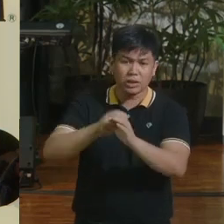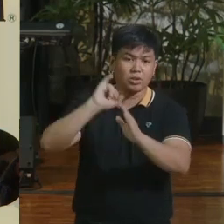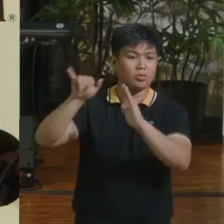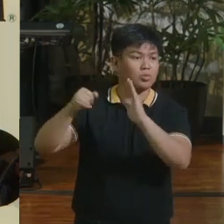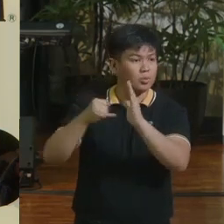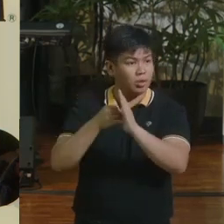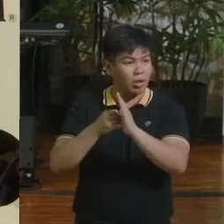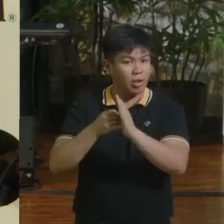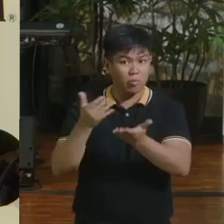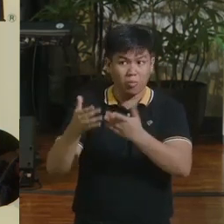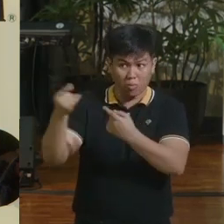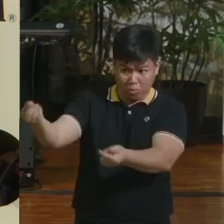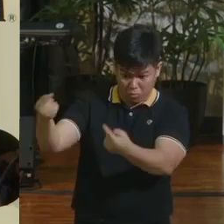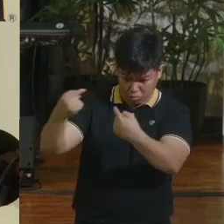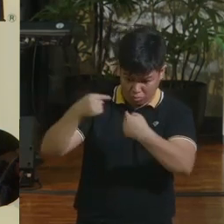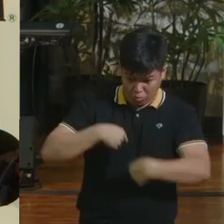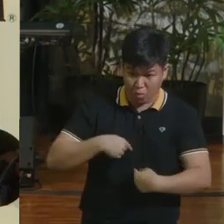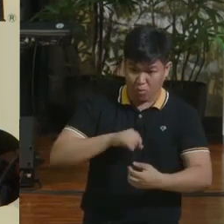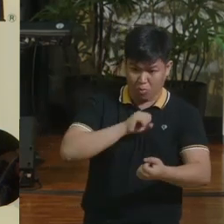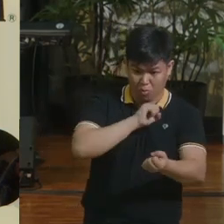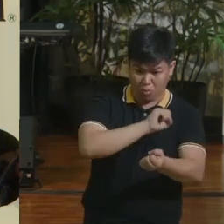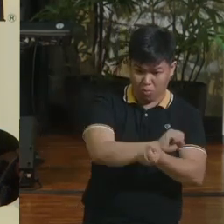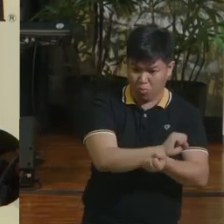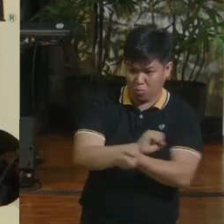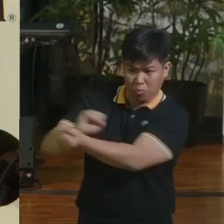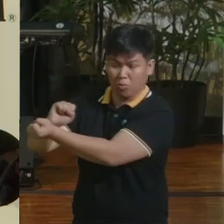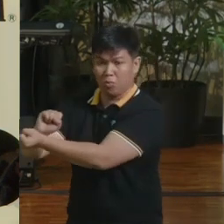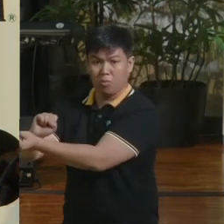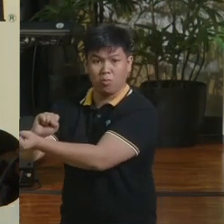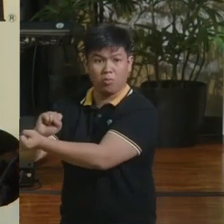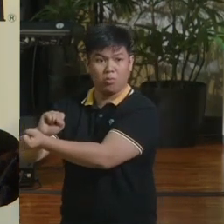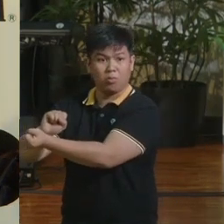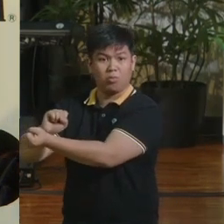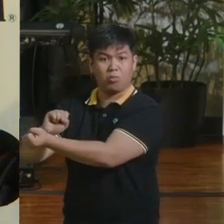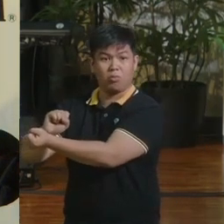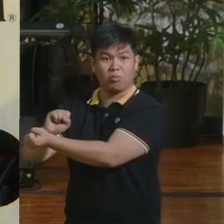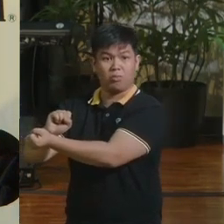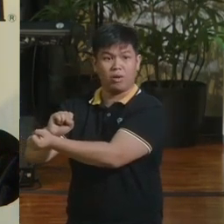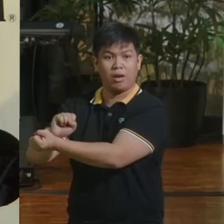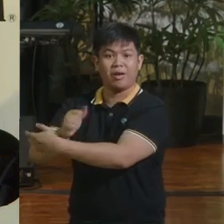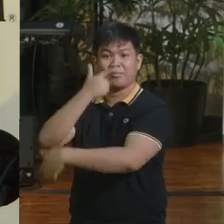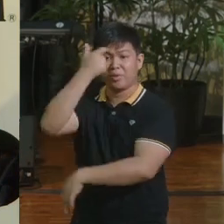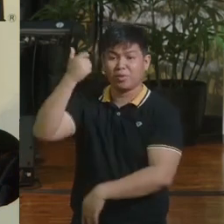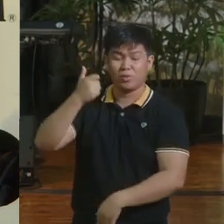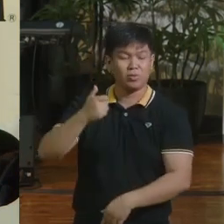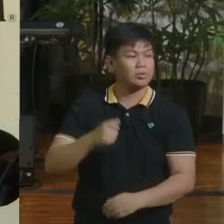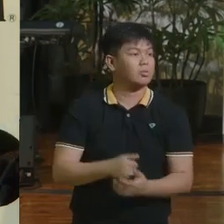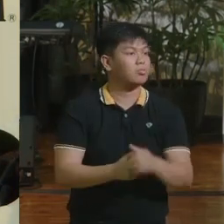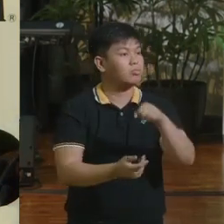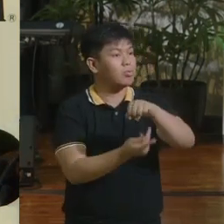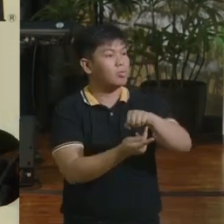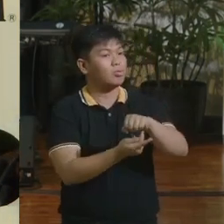this purpose to bring them bound before the chief priests? Dahil nagpipreach na siya sa Damascus.